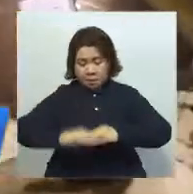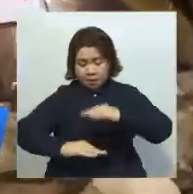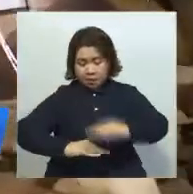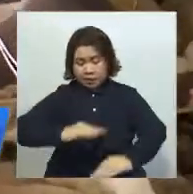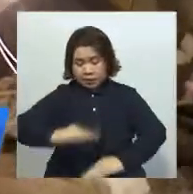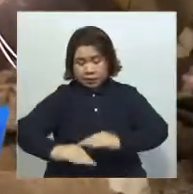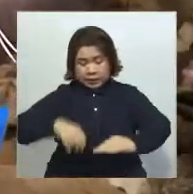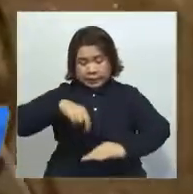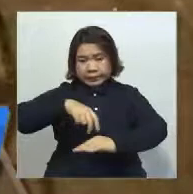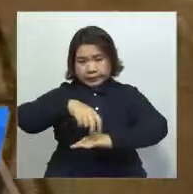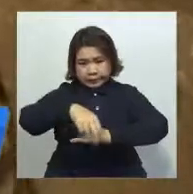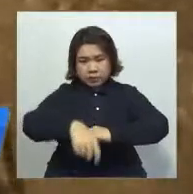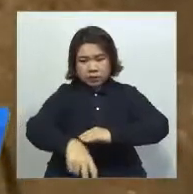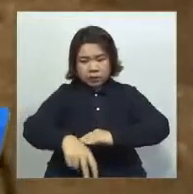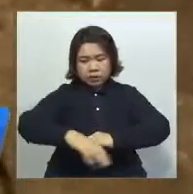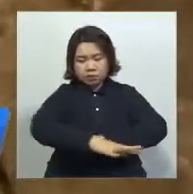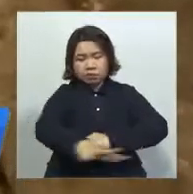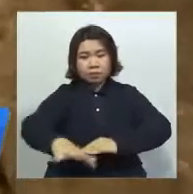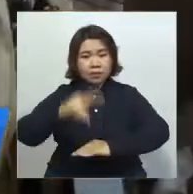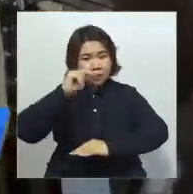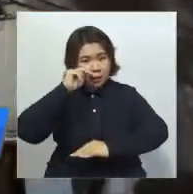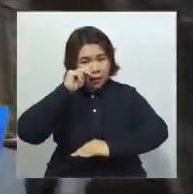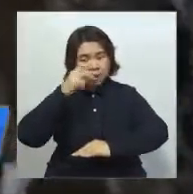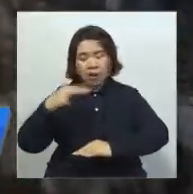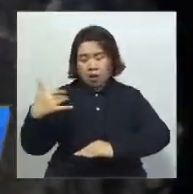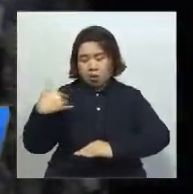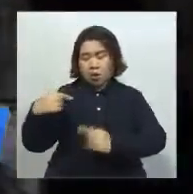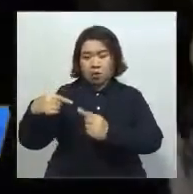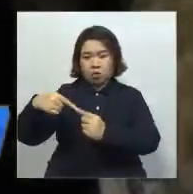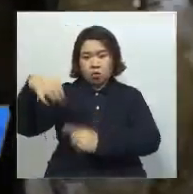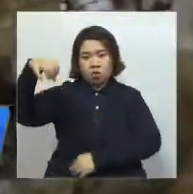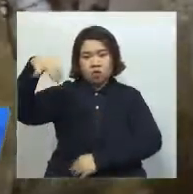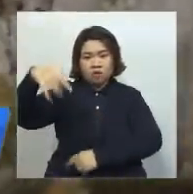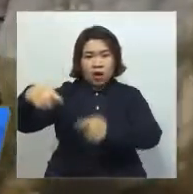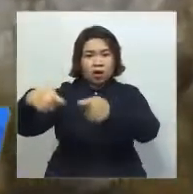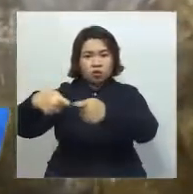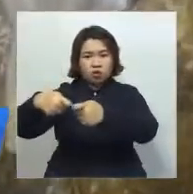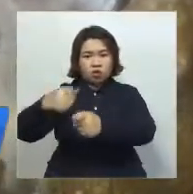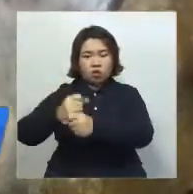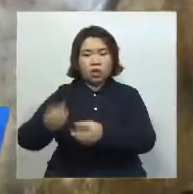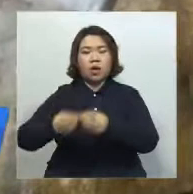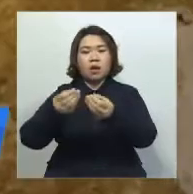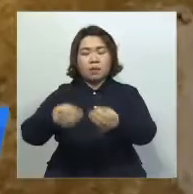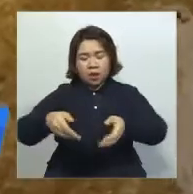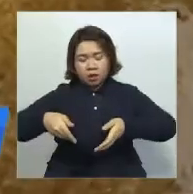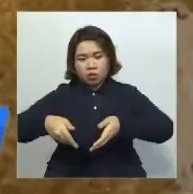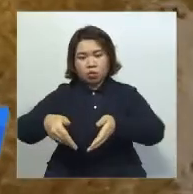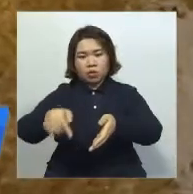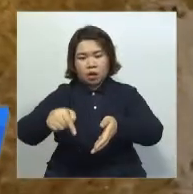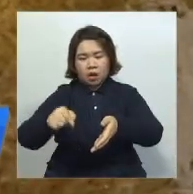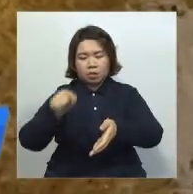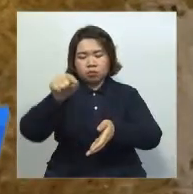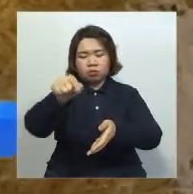ระแก้วนอกจากนี้เจ้าหน้าที่จากไฟฟ้ายะลาก็ได้เข้ามาติดตั้งไฟฟ้าบริเวณทางเดินปากถ้ำ